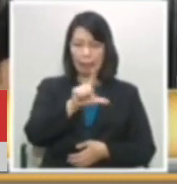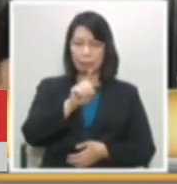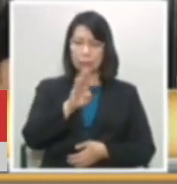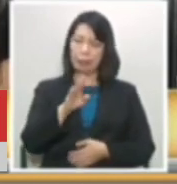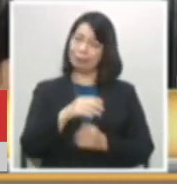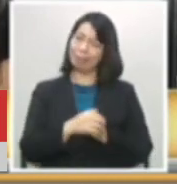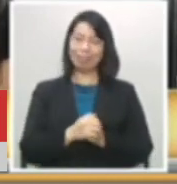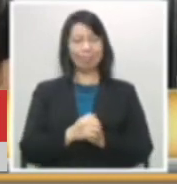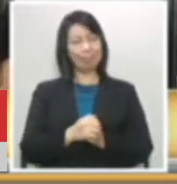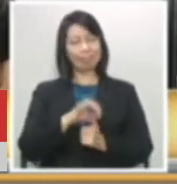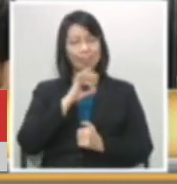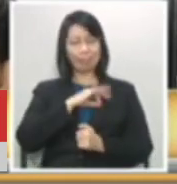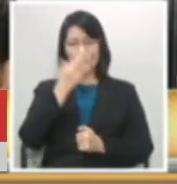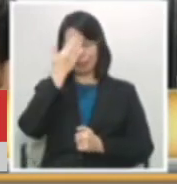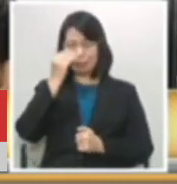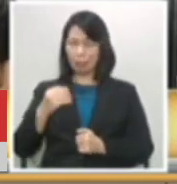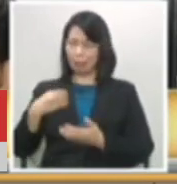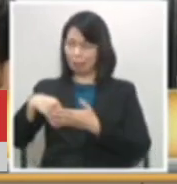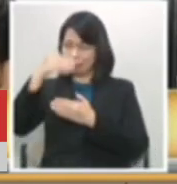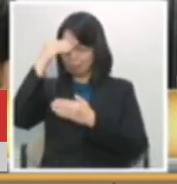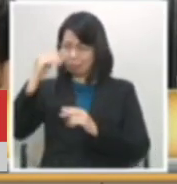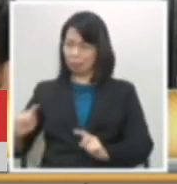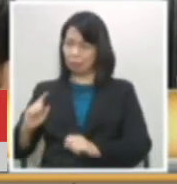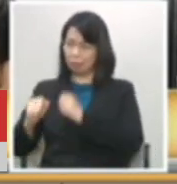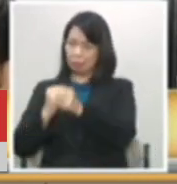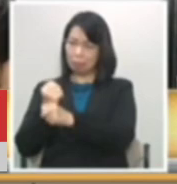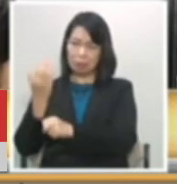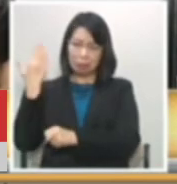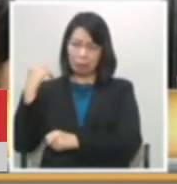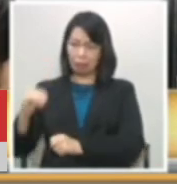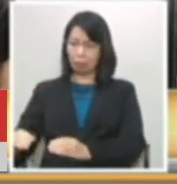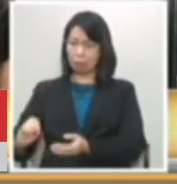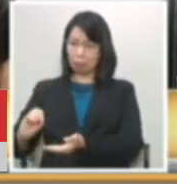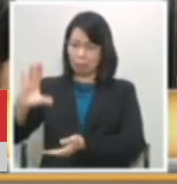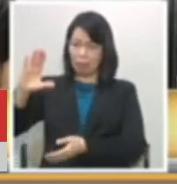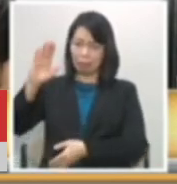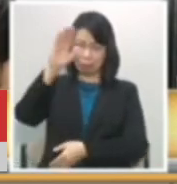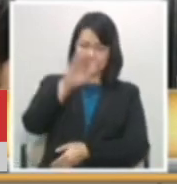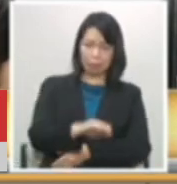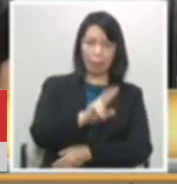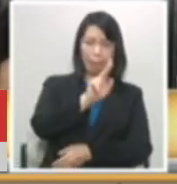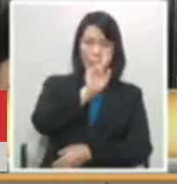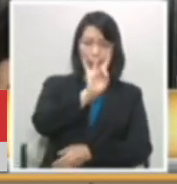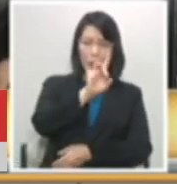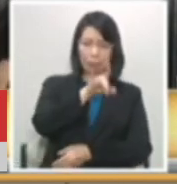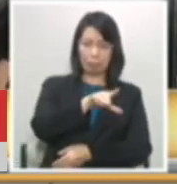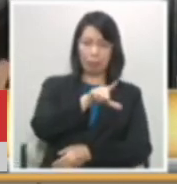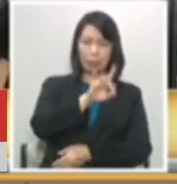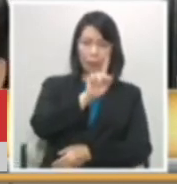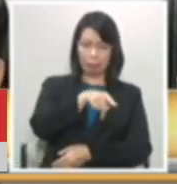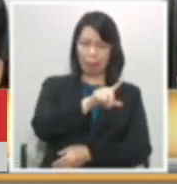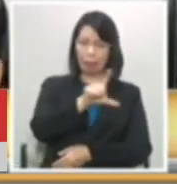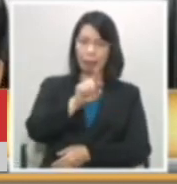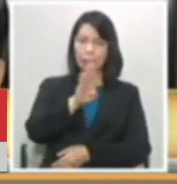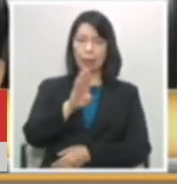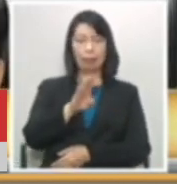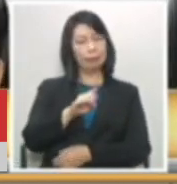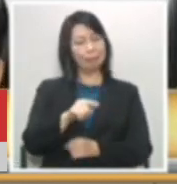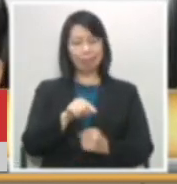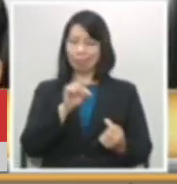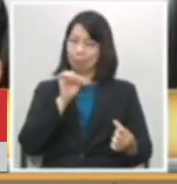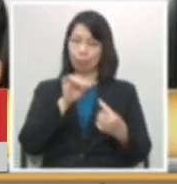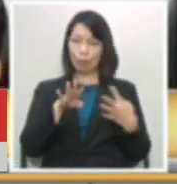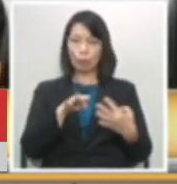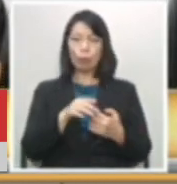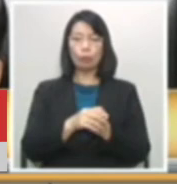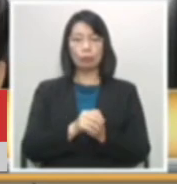จัดสรรงบประมาณลดลงเกือบ 8,000 ล้านบาทนั้น ไม่ตอบโจทย์ยุทธศาสตร์การพัฒนาและ